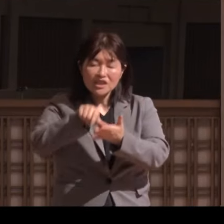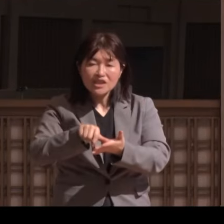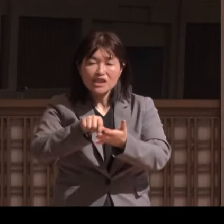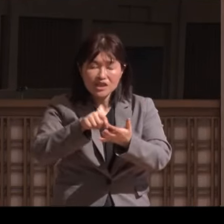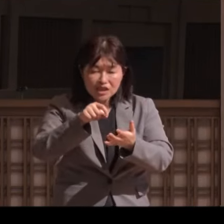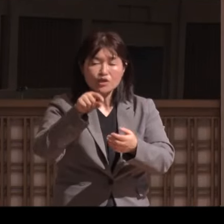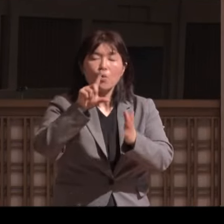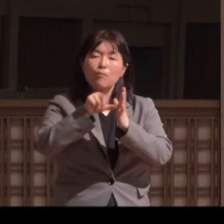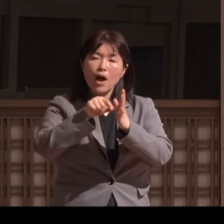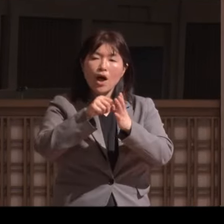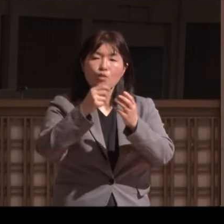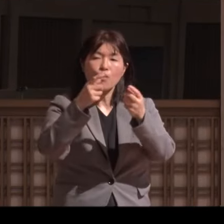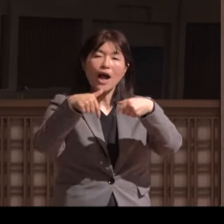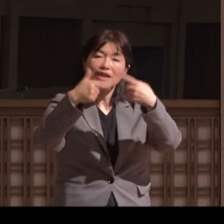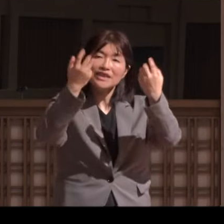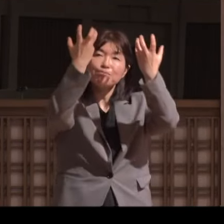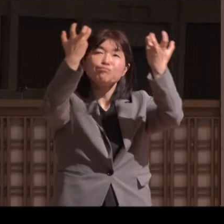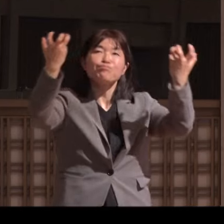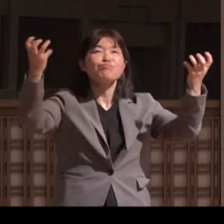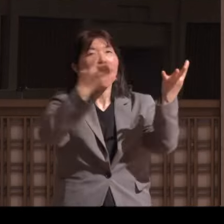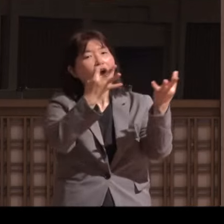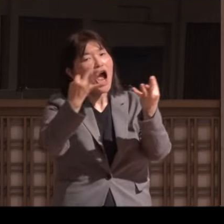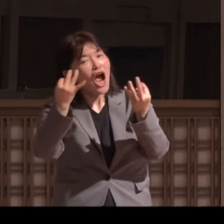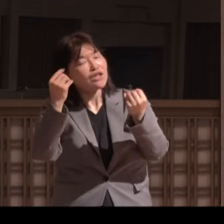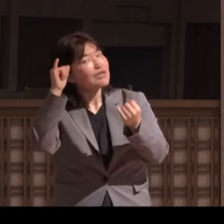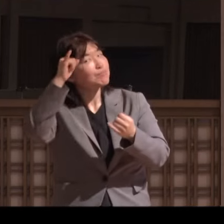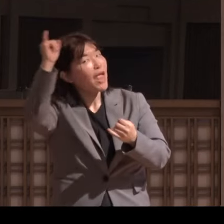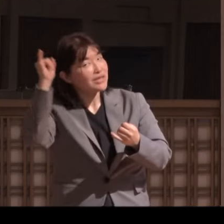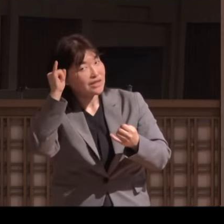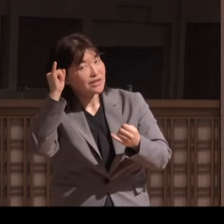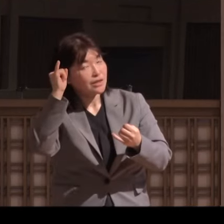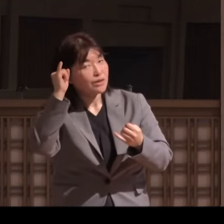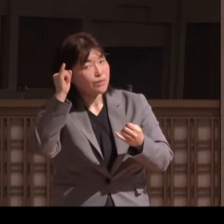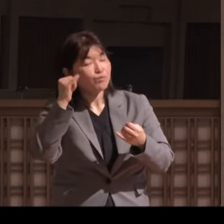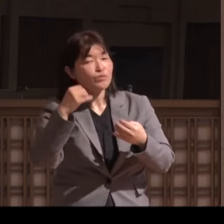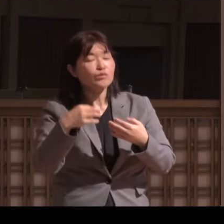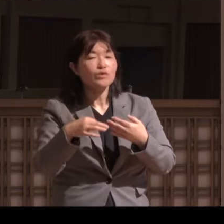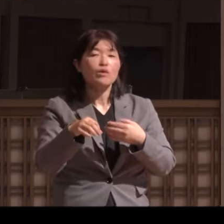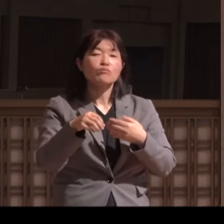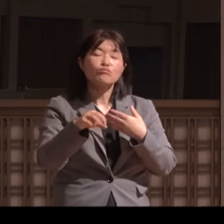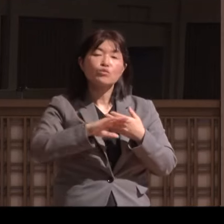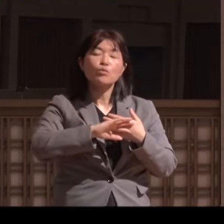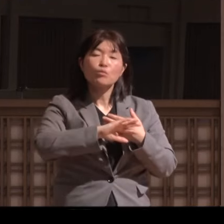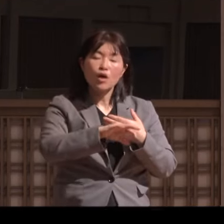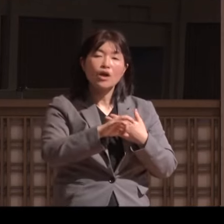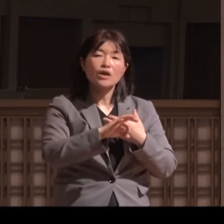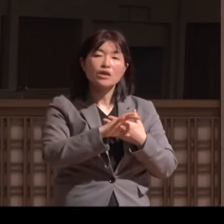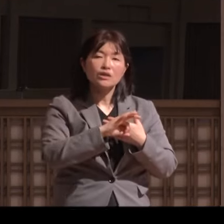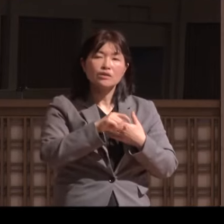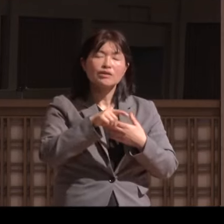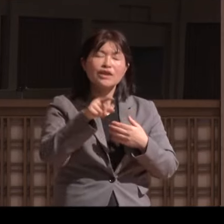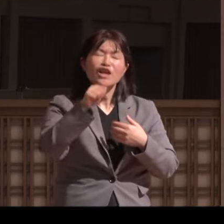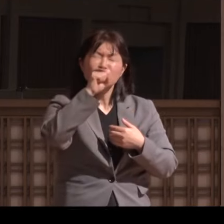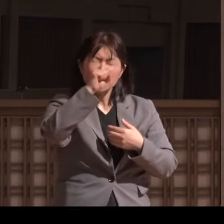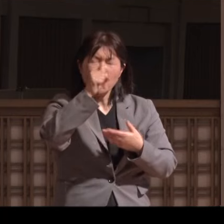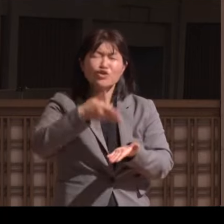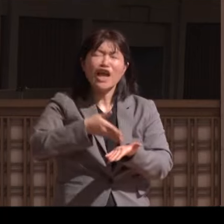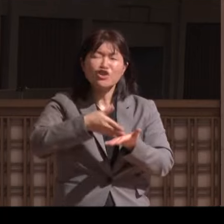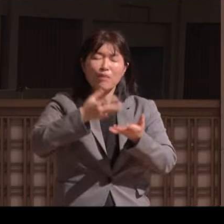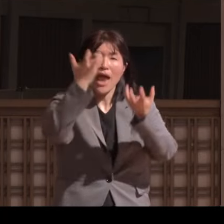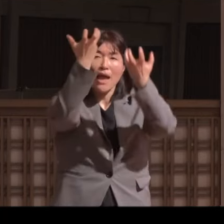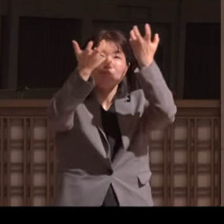いっぱい身が鳴ってんだろうなということなんですただよく事例紹介って言われるものはですねここだけ喋るんですよ